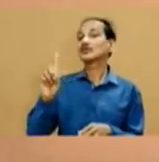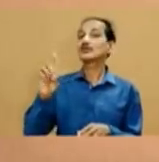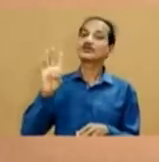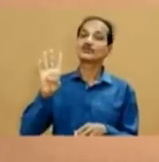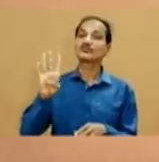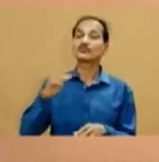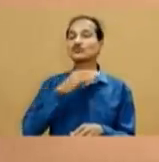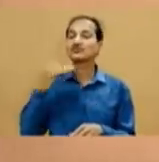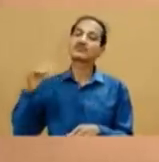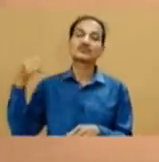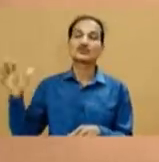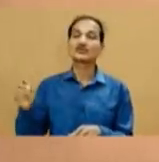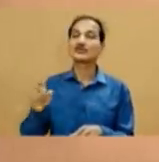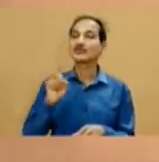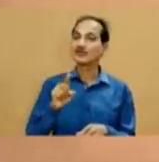ଜଣ ମୃତ୍ୟୁବରଣ କରିଛନ୍ତି।